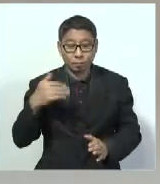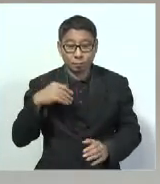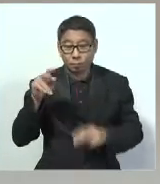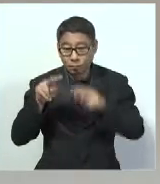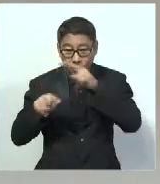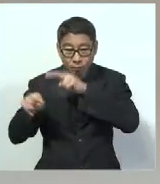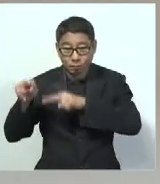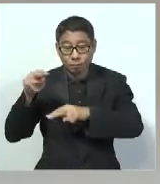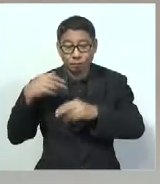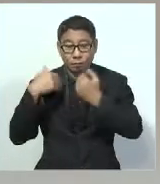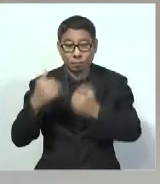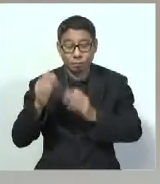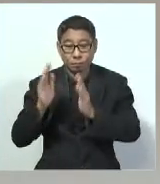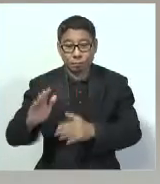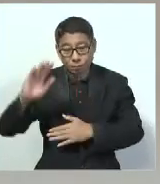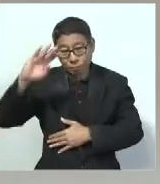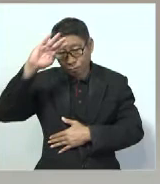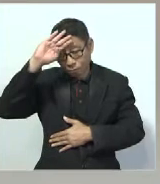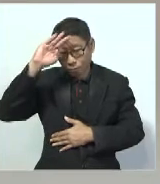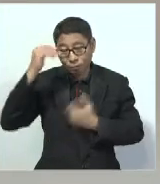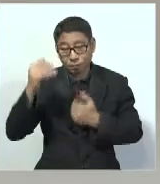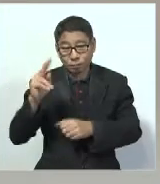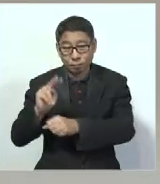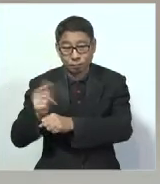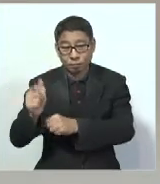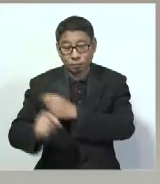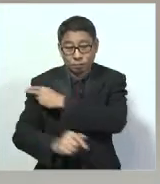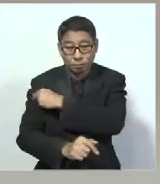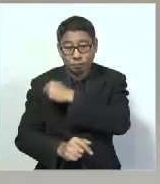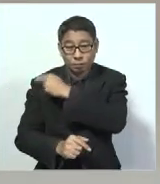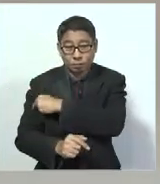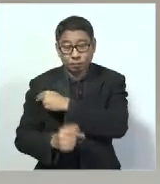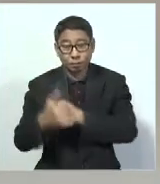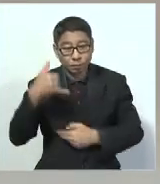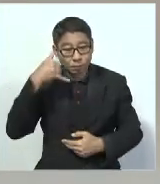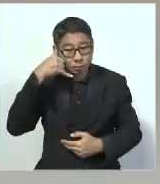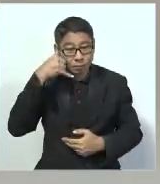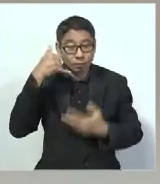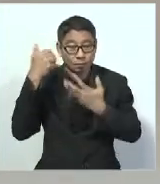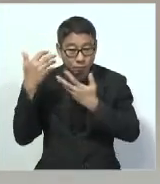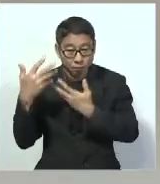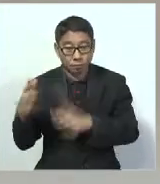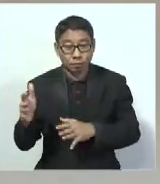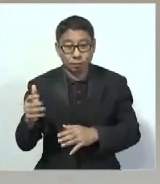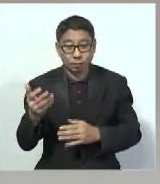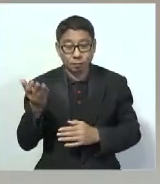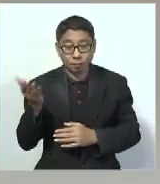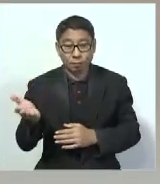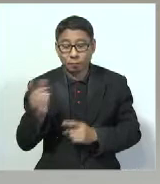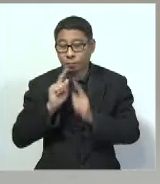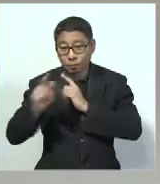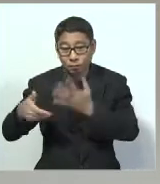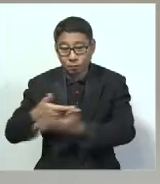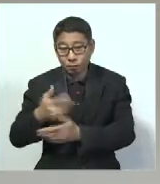ที่จะดูแลคนดูแลงานในโรงพยาบาลนะคะก็โทรไปที่โรงพยาบาลนั้นขอสายผู้ตรวจการซึ่